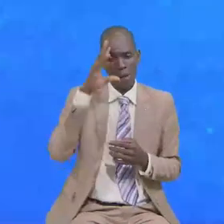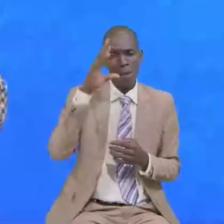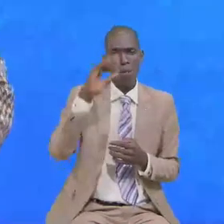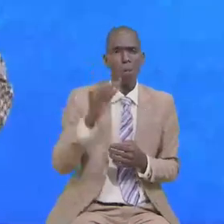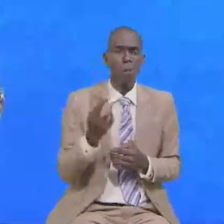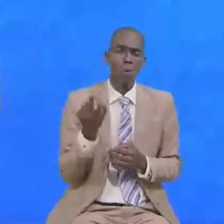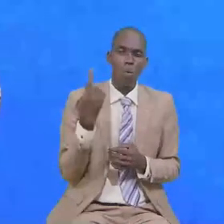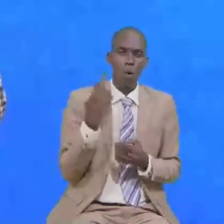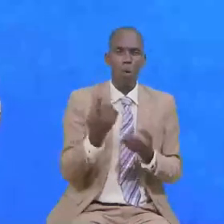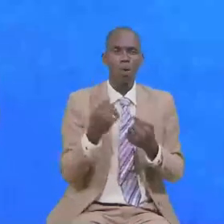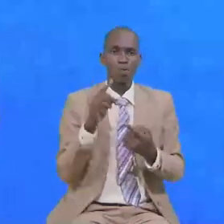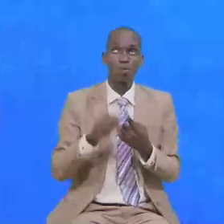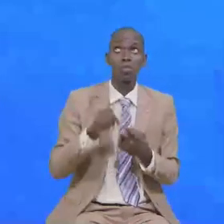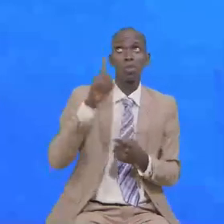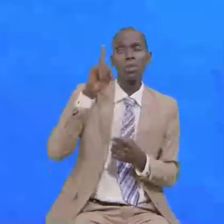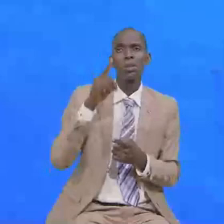arrivé auprès de Jésus,